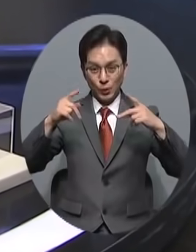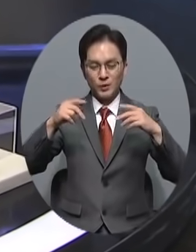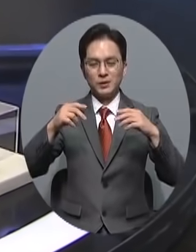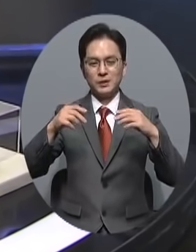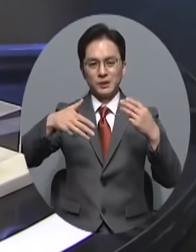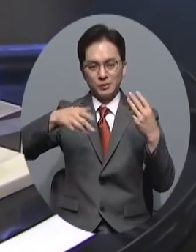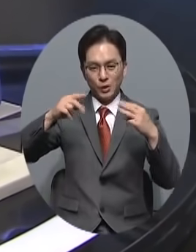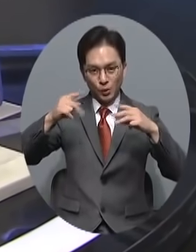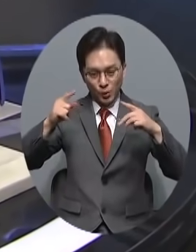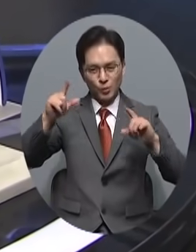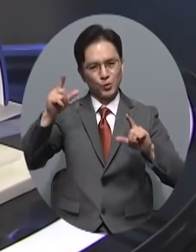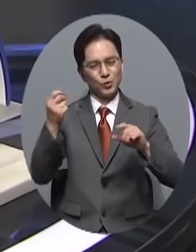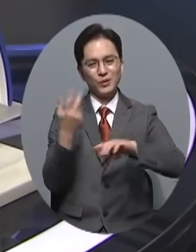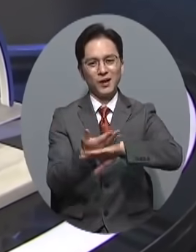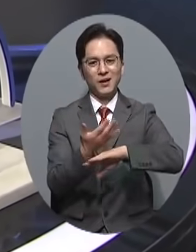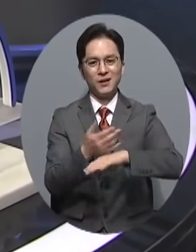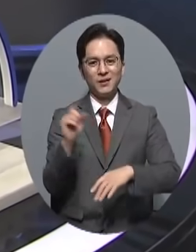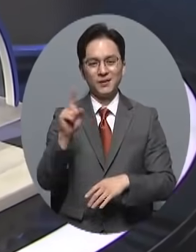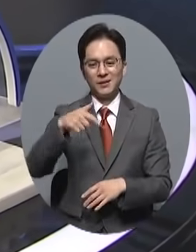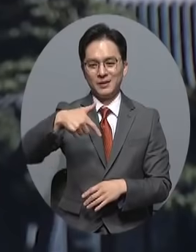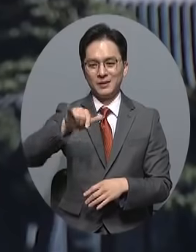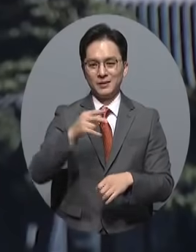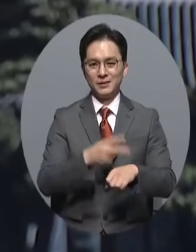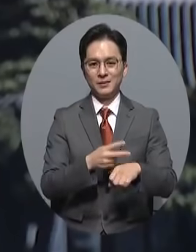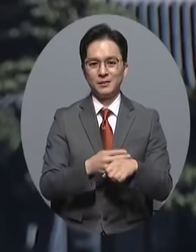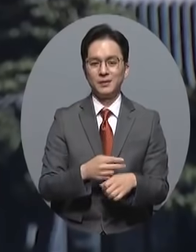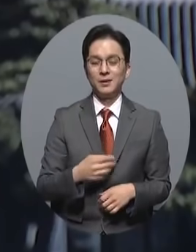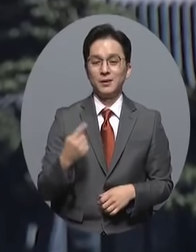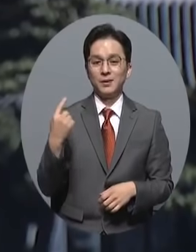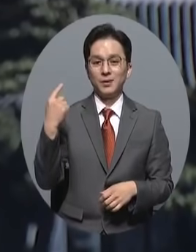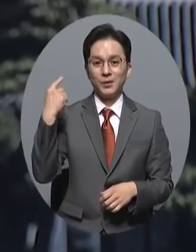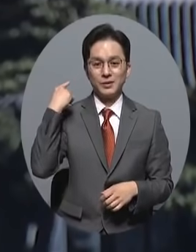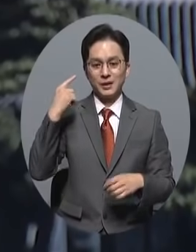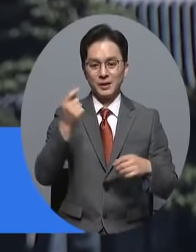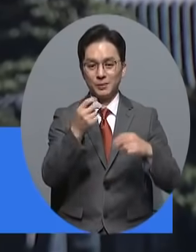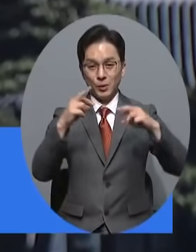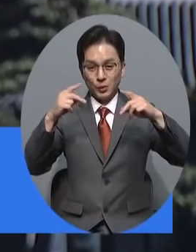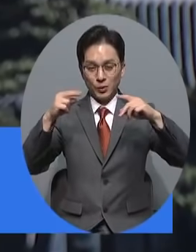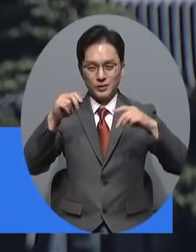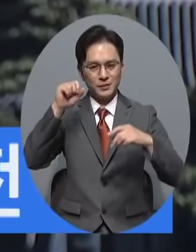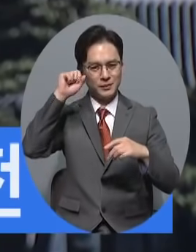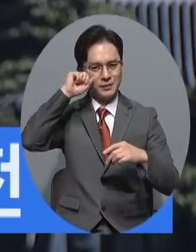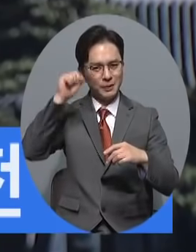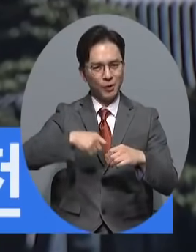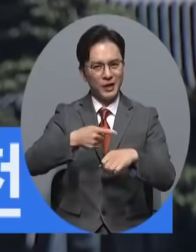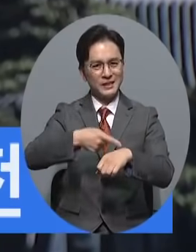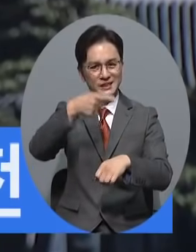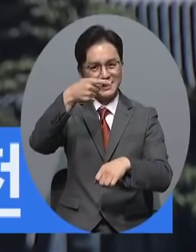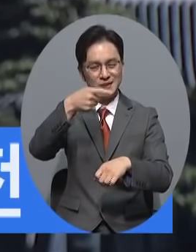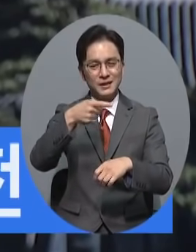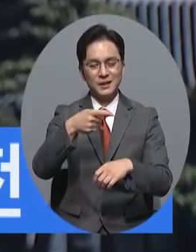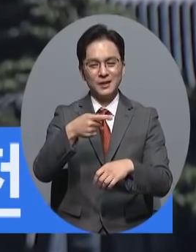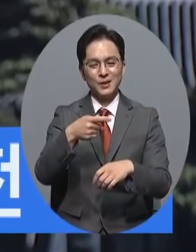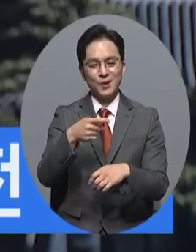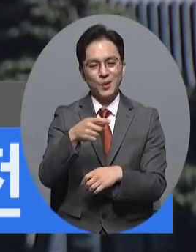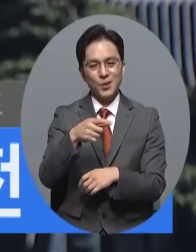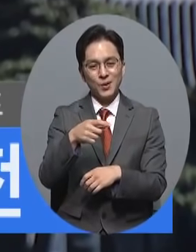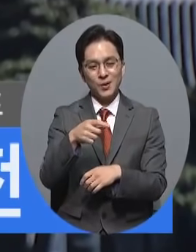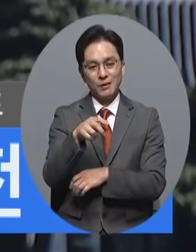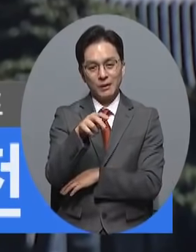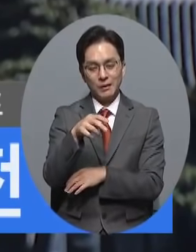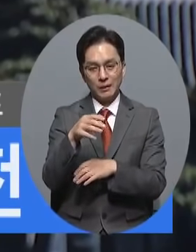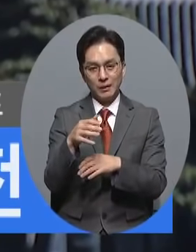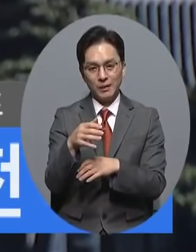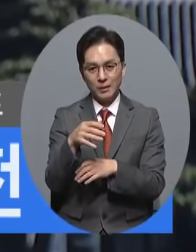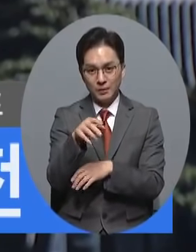않나라는 생각이 드는데 어떻게 보셨나요? 예, 어제 저도 새벽 1시까지 이걸 다 지켜봤는데요. 네. 좀 흥미진진했고 예. 일진일퇴가